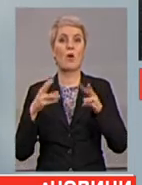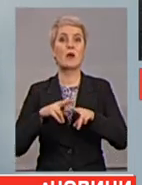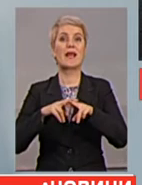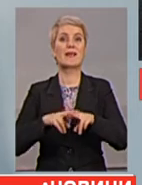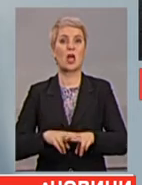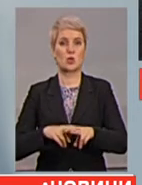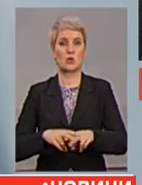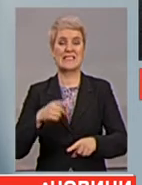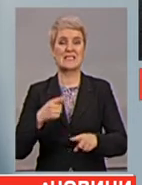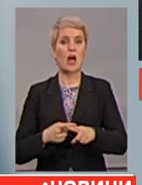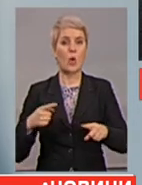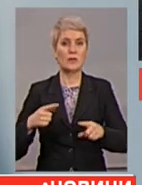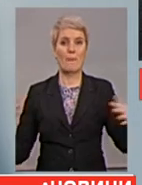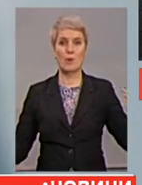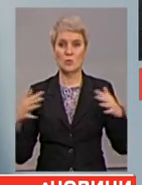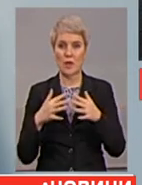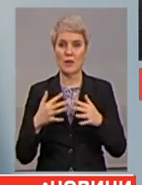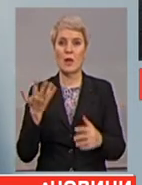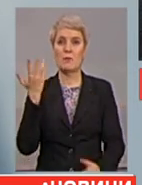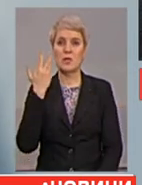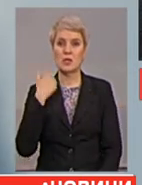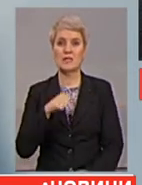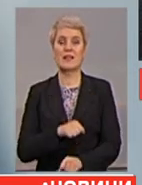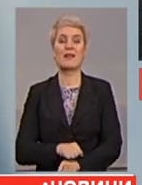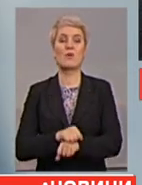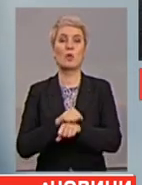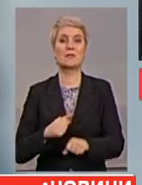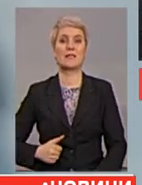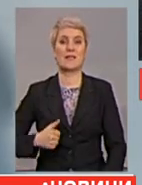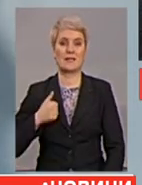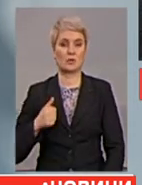протистоянь під час Революції Гідності. Більше про це в наступному випуску о 21-й годині.